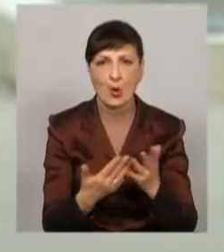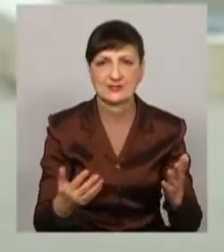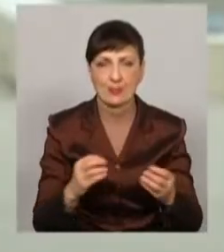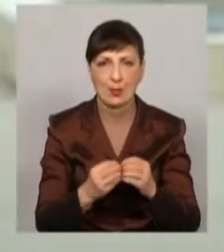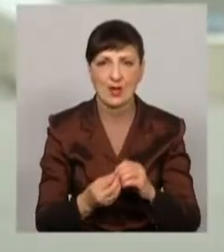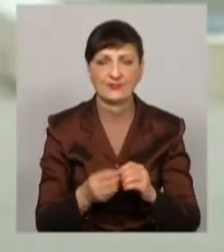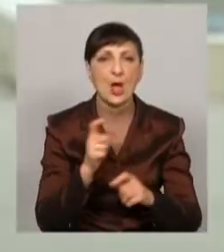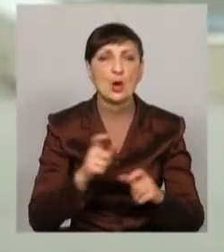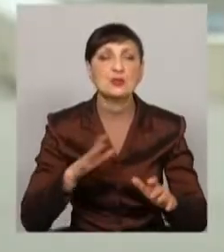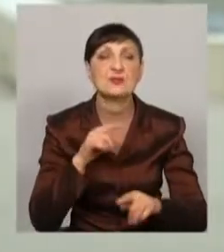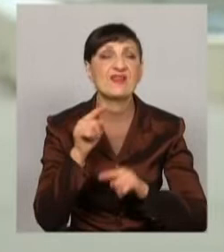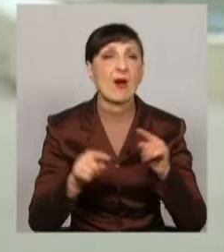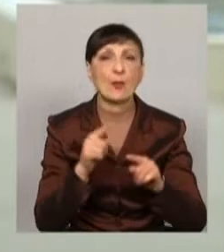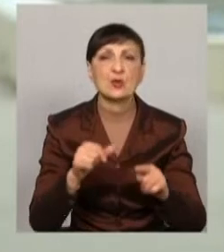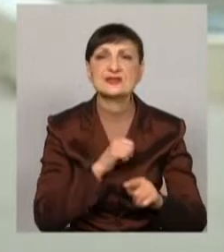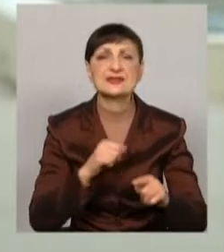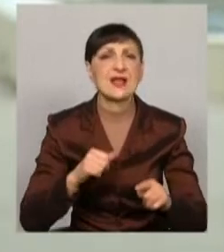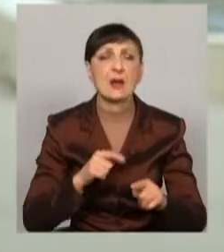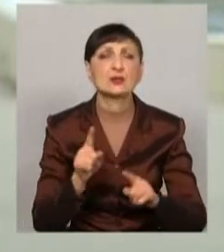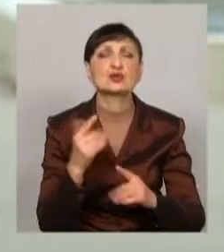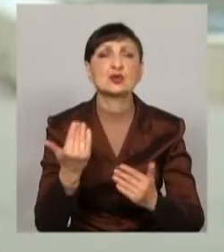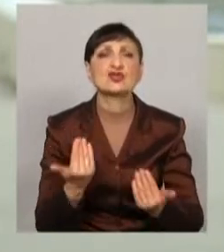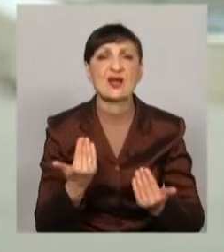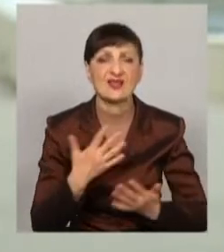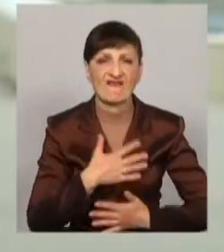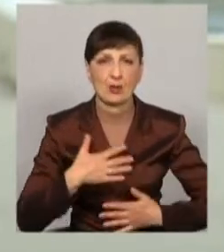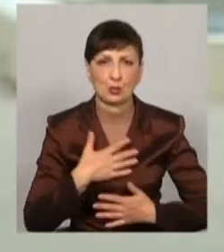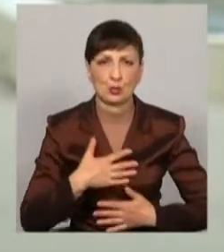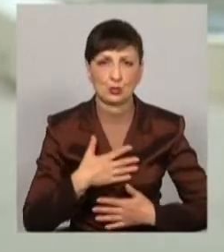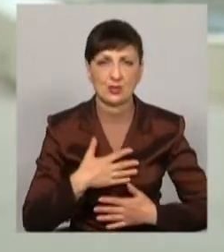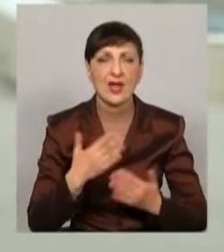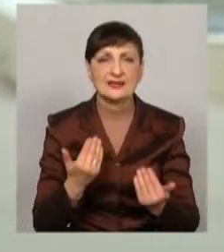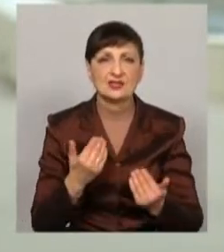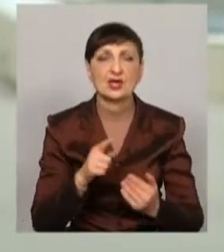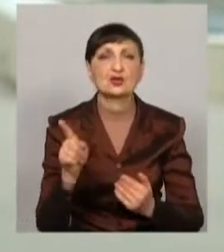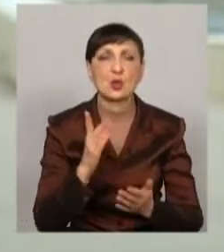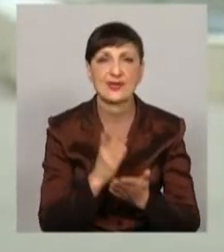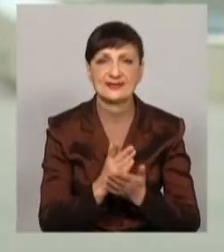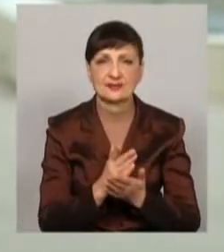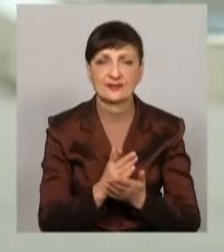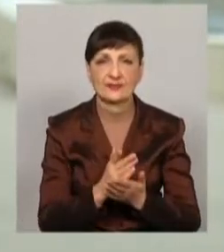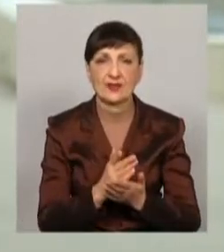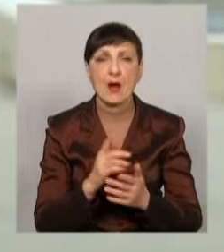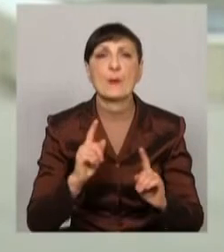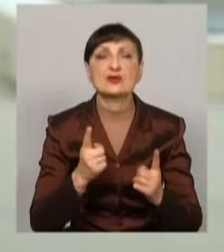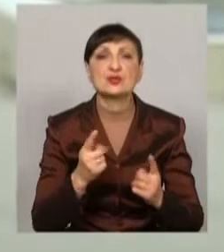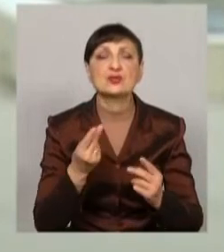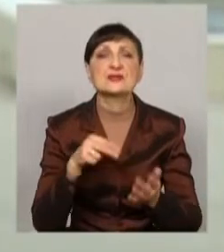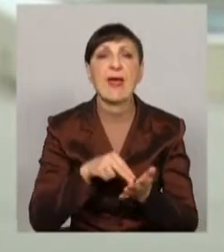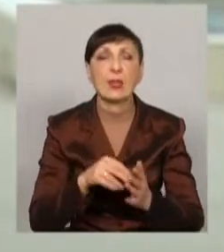Люди задавали вопросы, самые, что сегодня их волнует, то, что сегодня их задевает, это почему растут